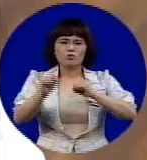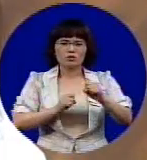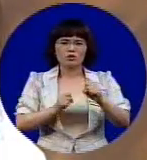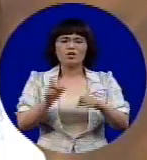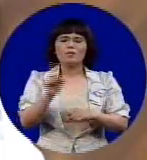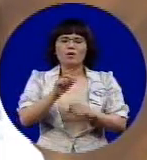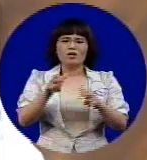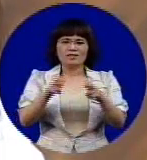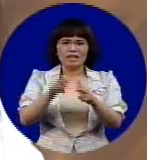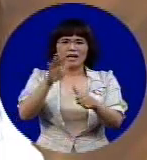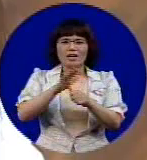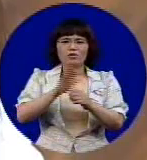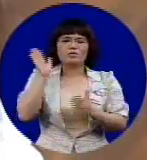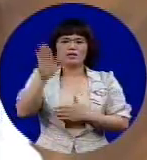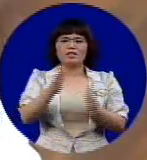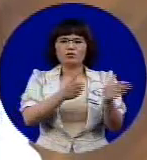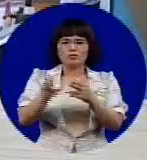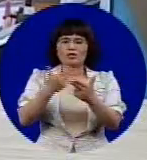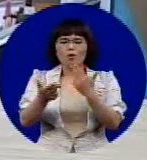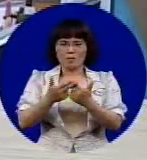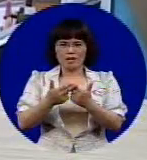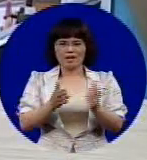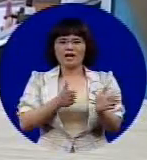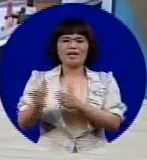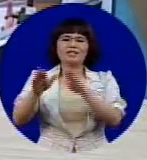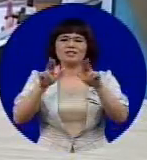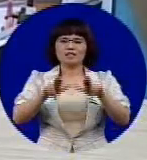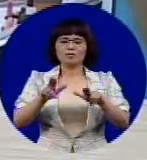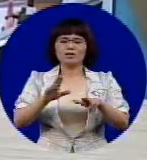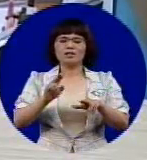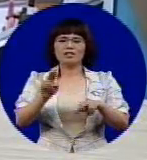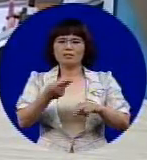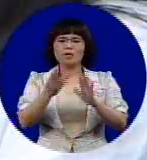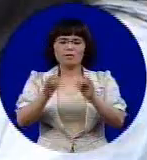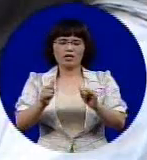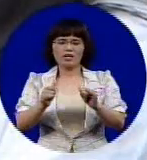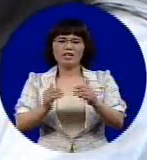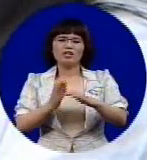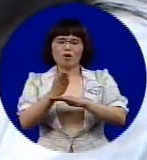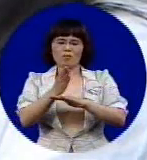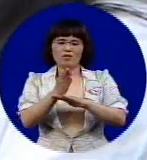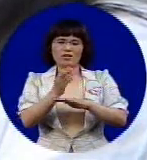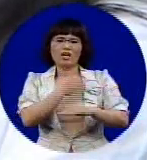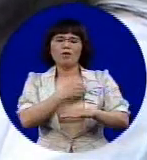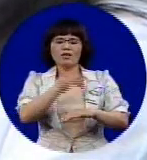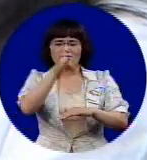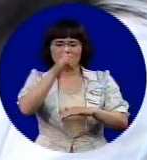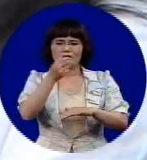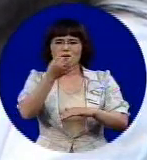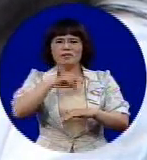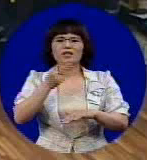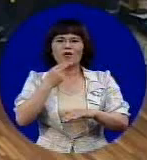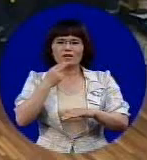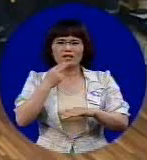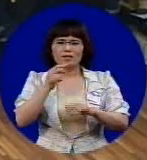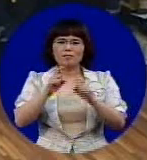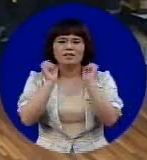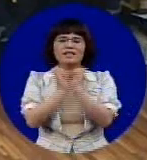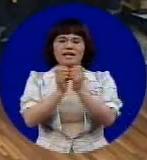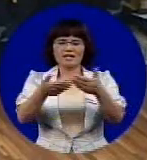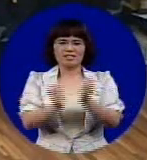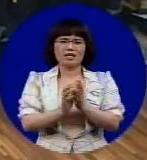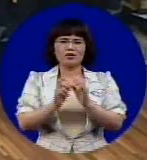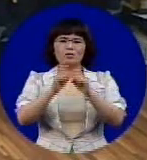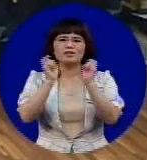활동해온 장애아동 미래준비협회. 지금은 200여 명이 넘는 회원들이 참여하는 비영리 민간단체이자 사회적